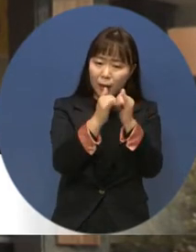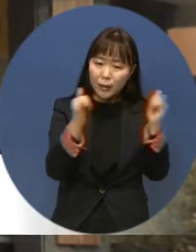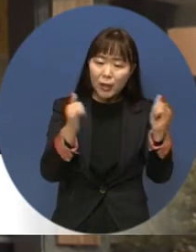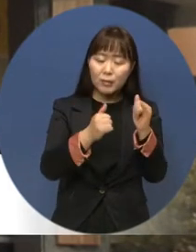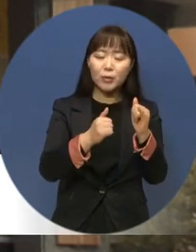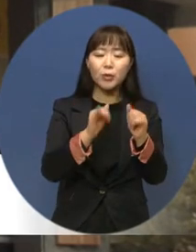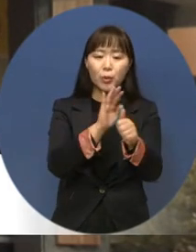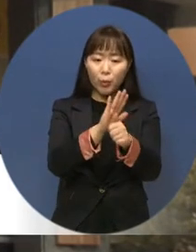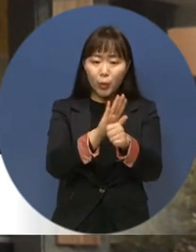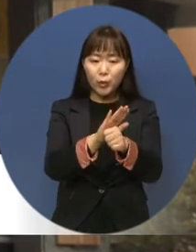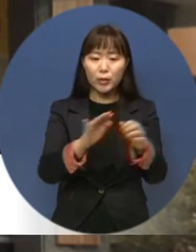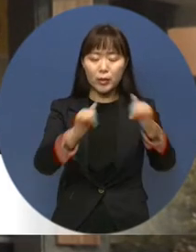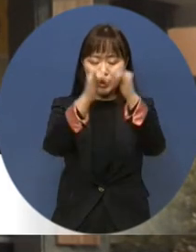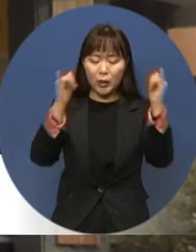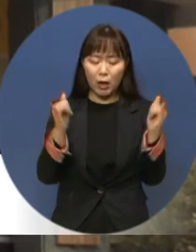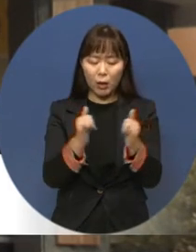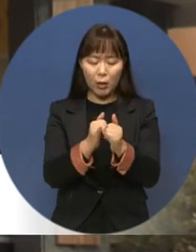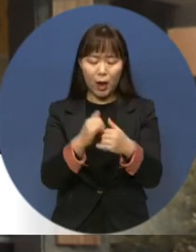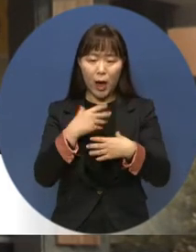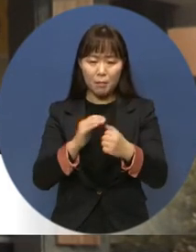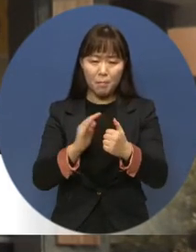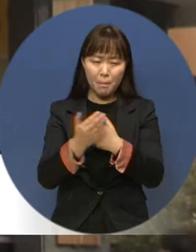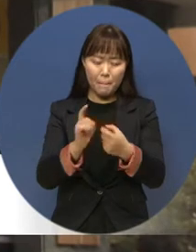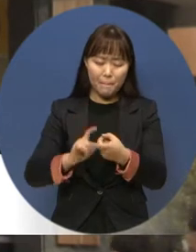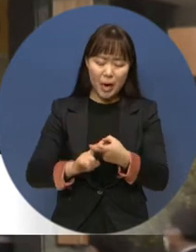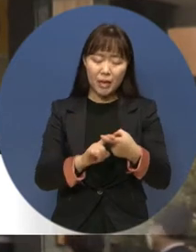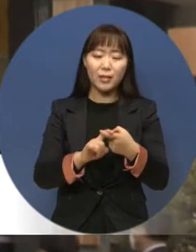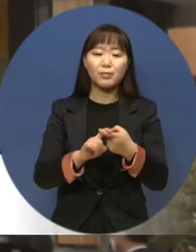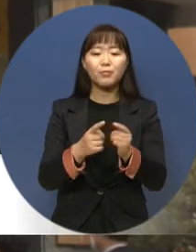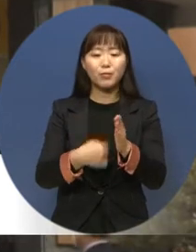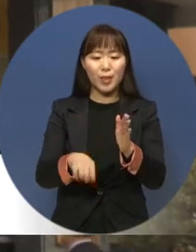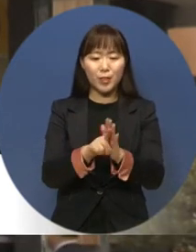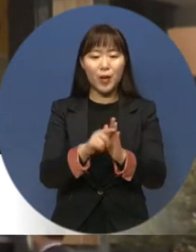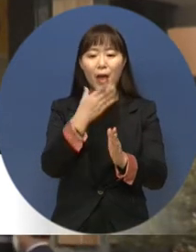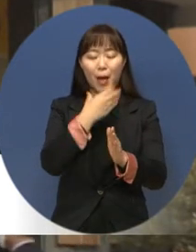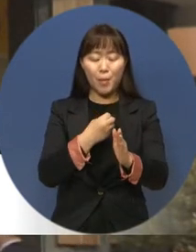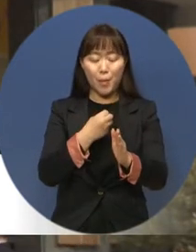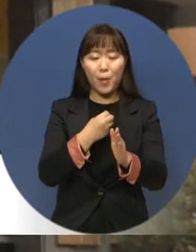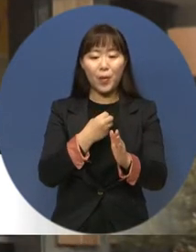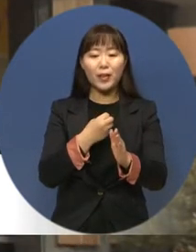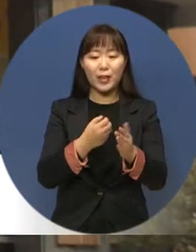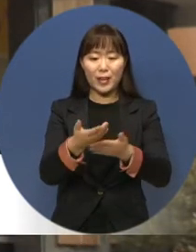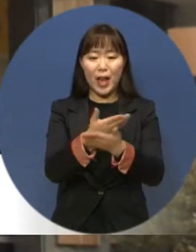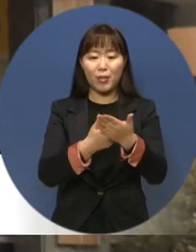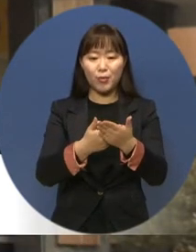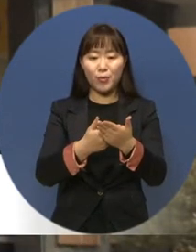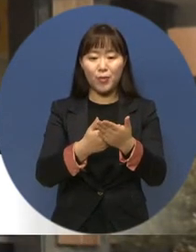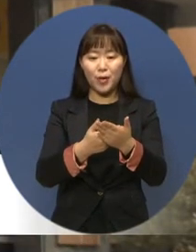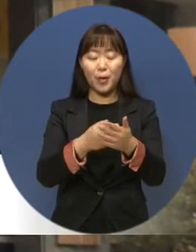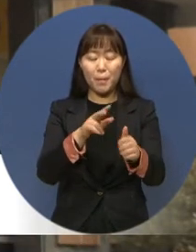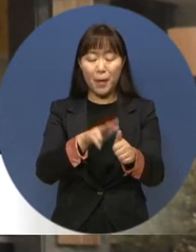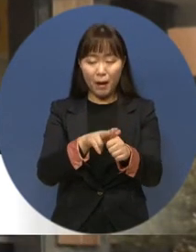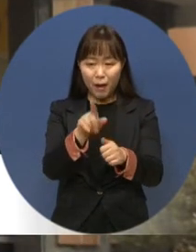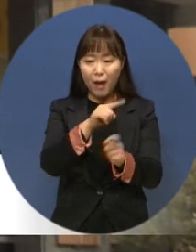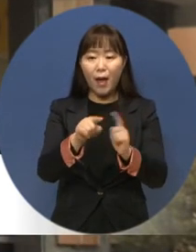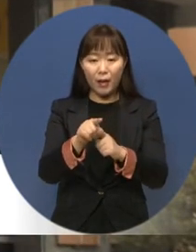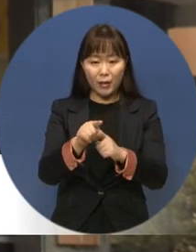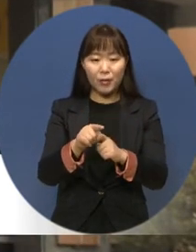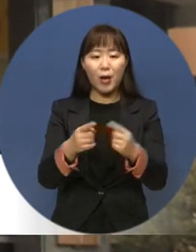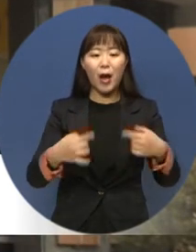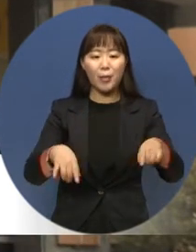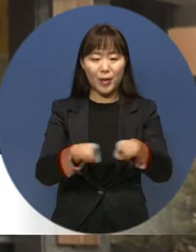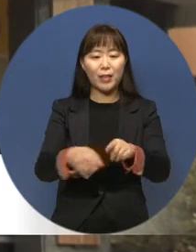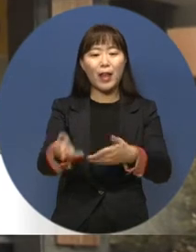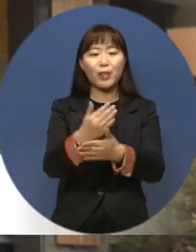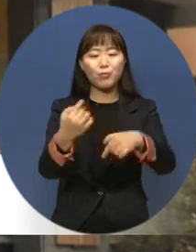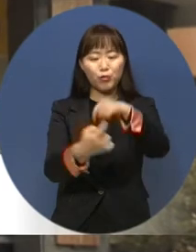시민들을 돕고 사회 안전망을 구축하기 위해 행복 나눔 마켓 뱅크와 손을 잡고 나눔 마켓 운영을